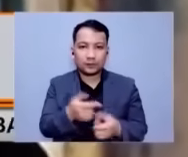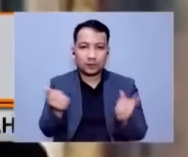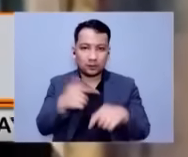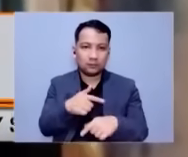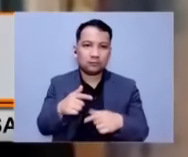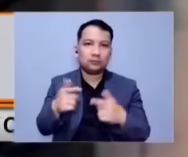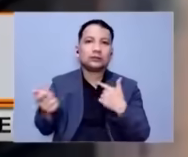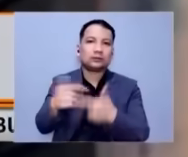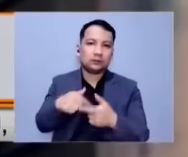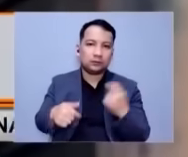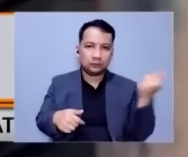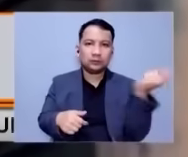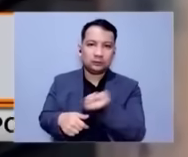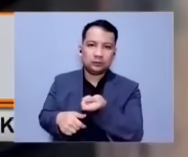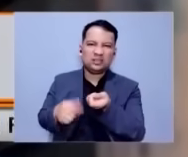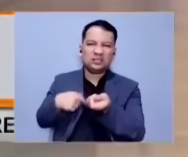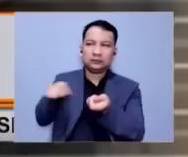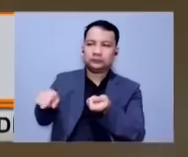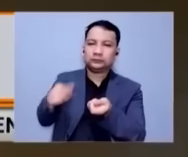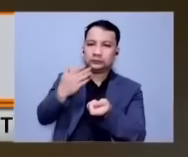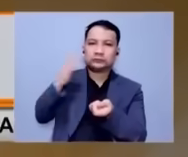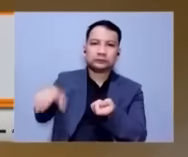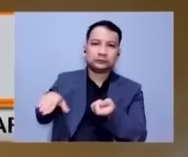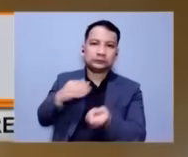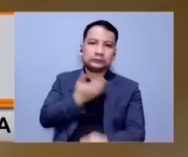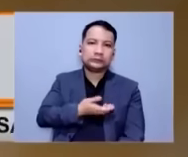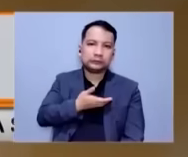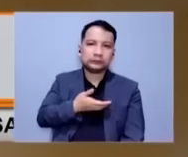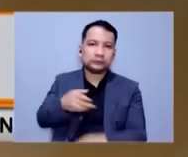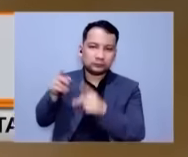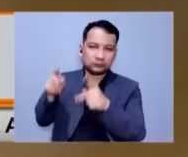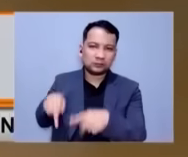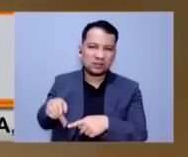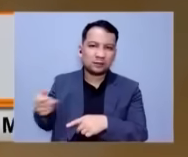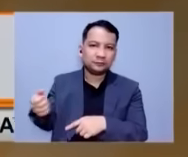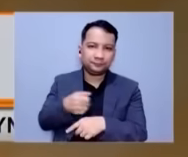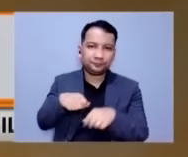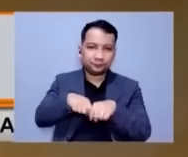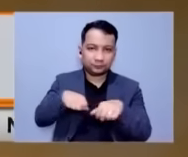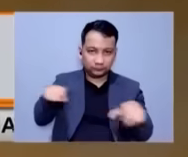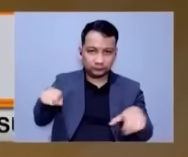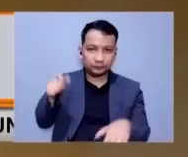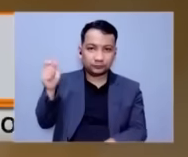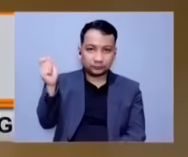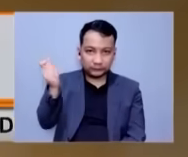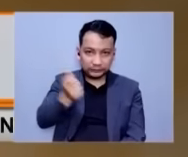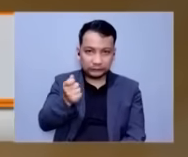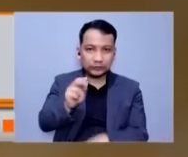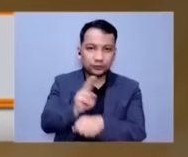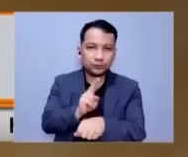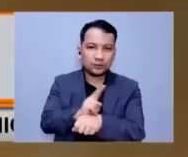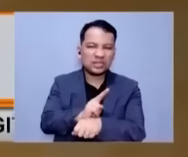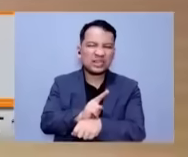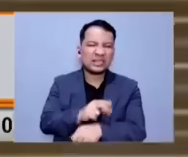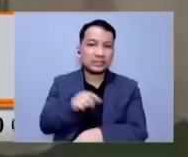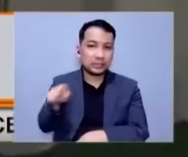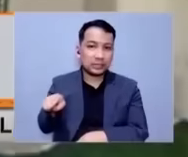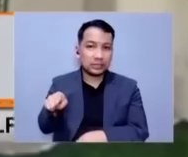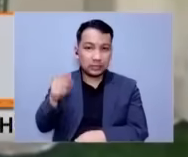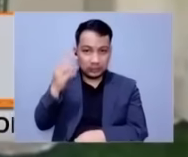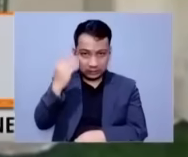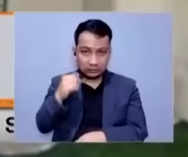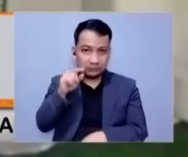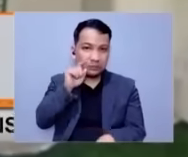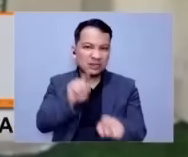Matagal na talagang masama ang ugali ng pagkatao niya. Na-recover naman ang patalim na ginamit ng suspect, pero ayon sa kapatid ng biktima,